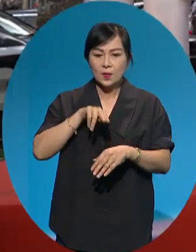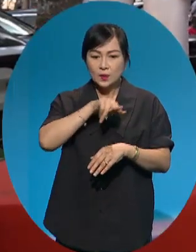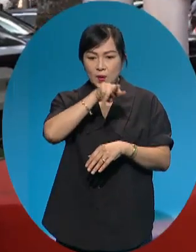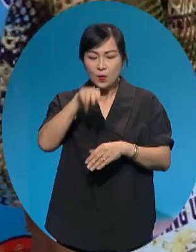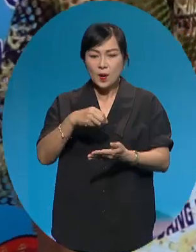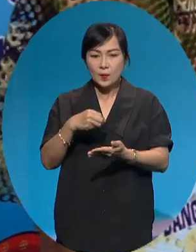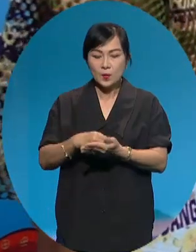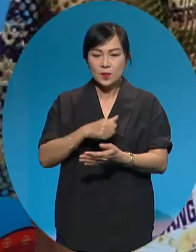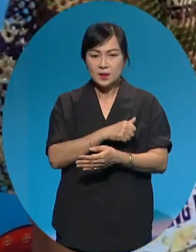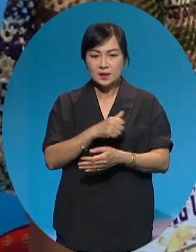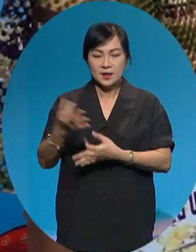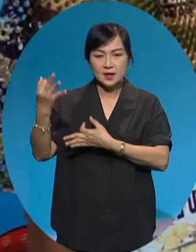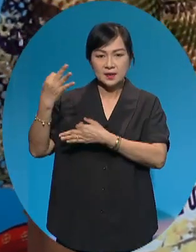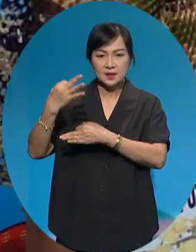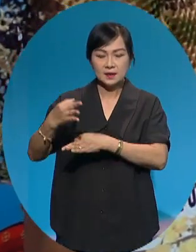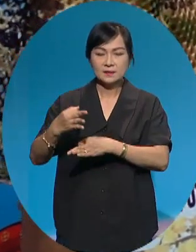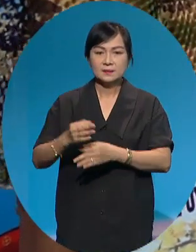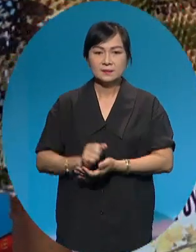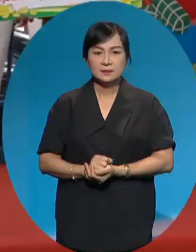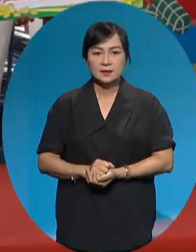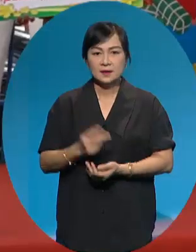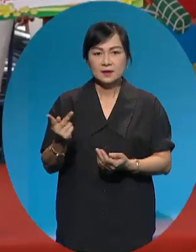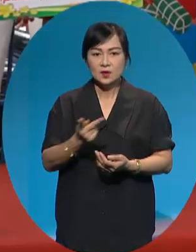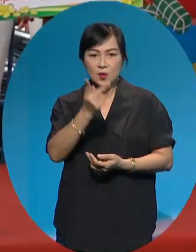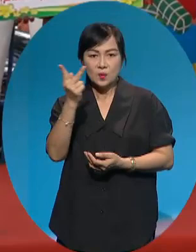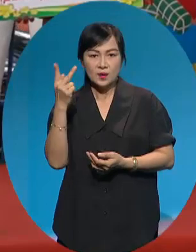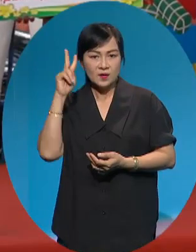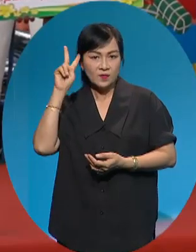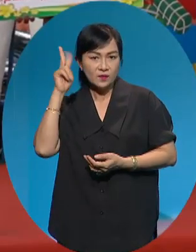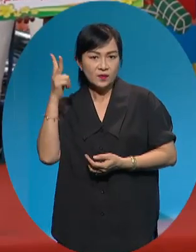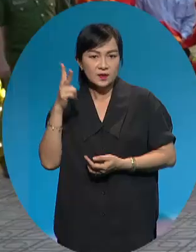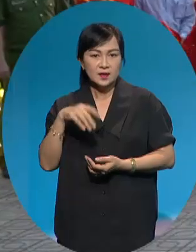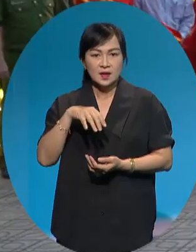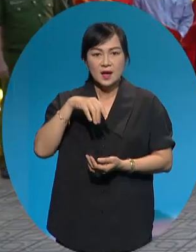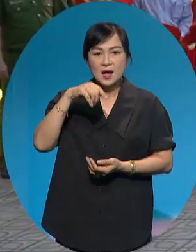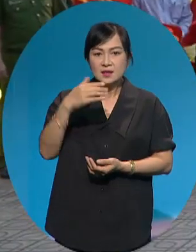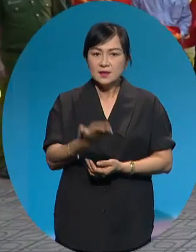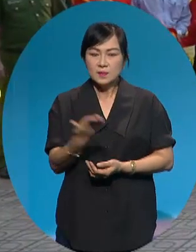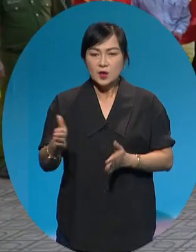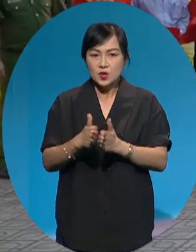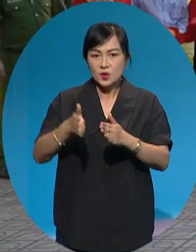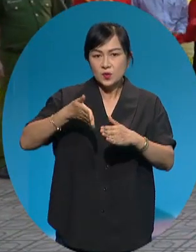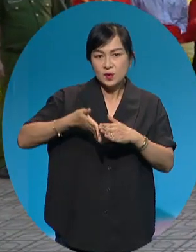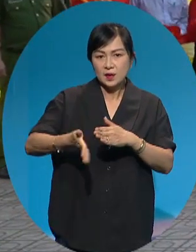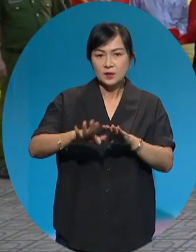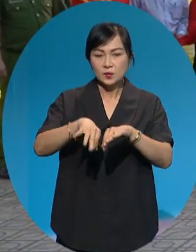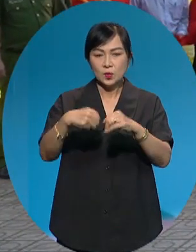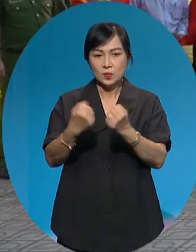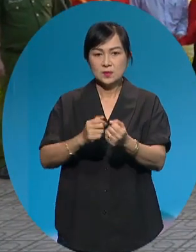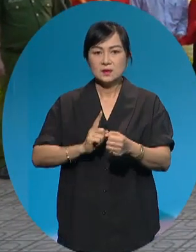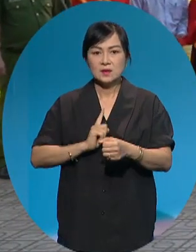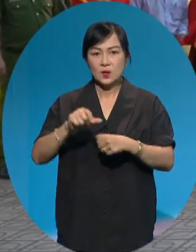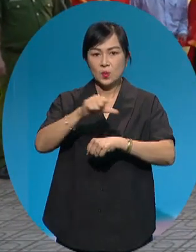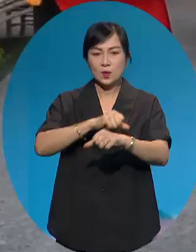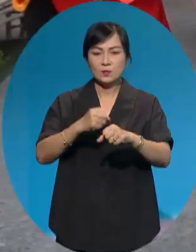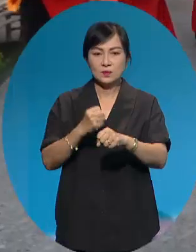phần phục vụ nhân dân đón Tết cổ truyền của dân tộc trong không khí vui tươi phấn khởi. Nơi đây cũng trưng bày nhiều gian hàng của các tổ chức cá nhân